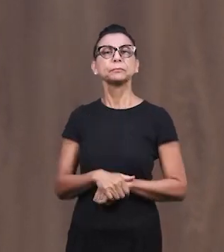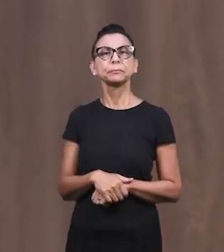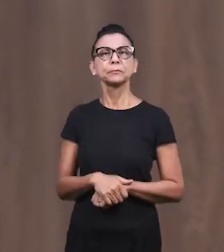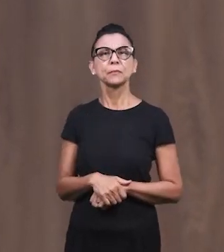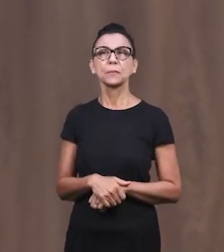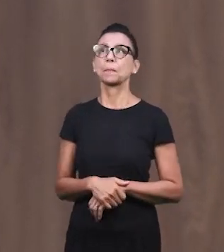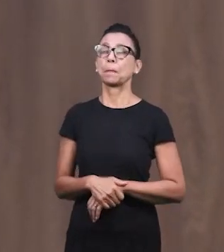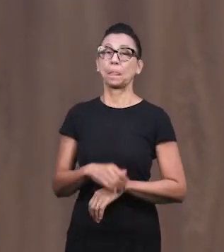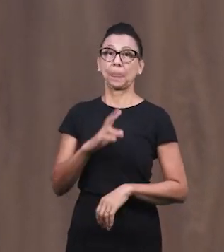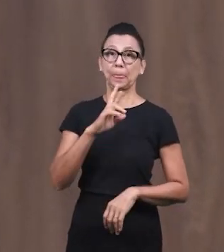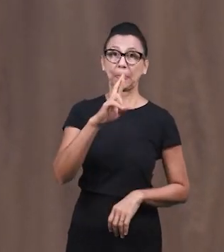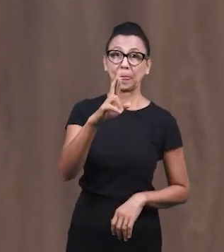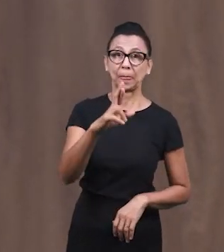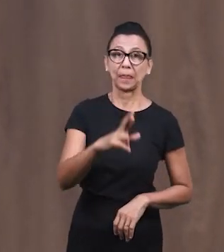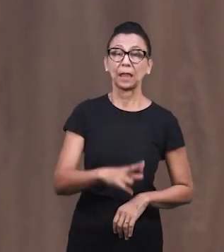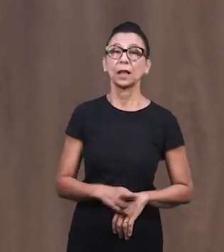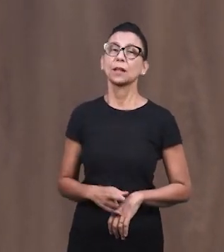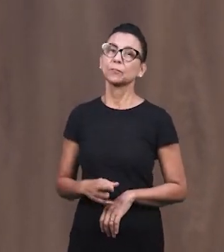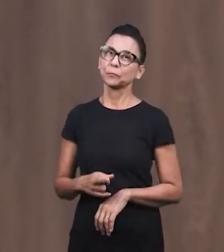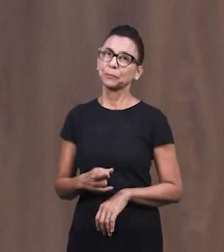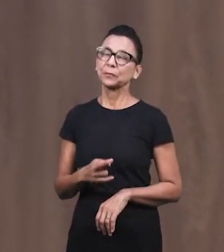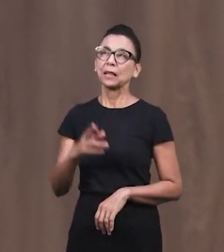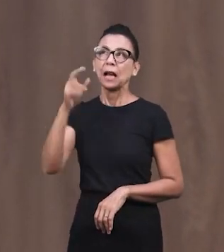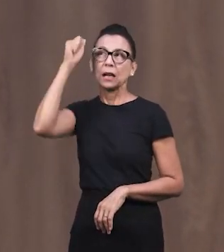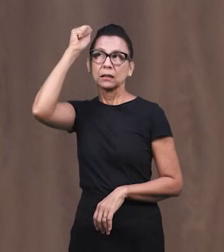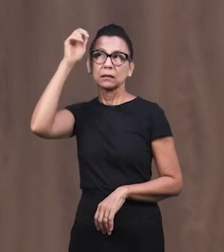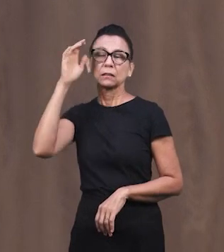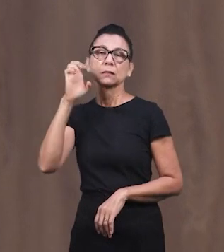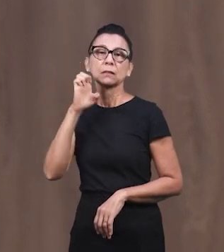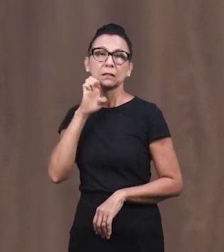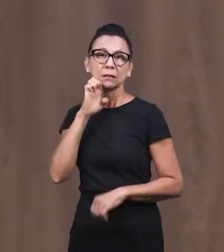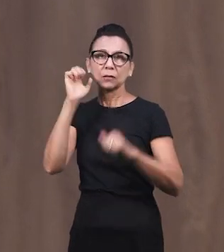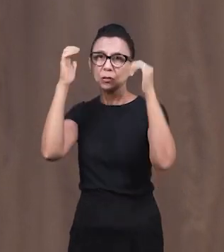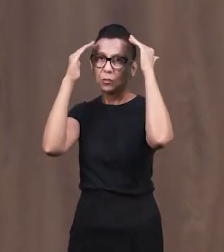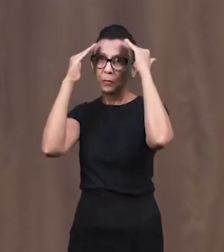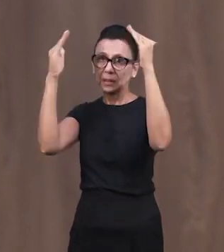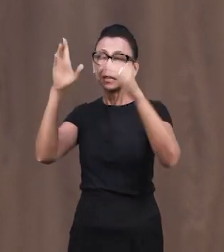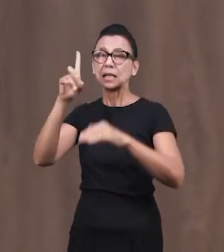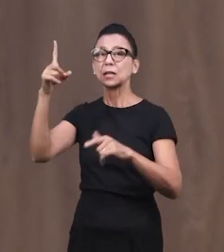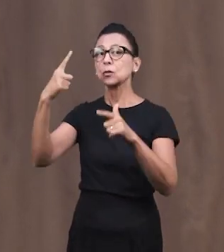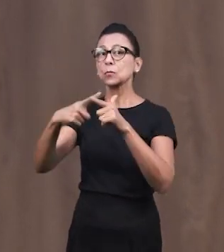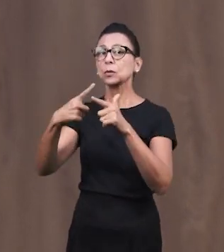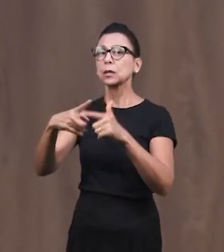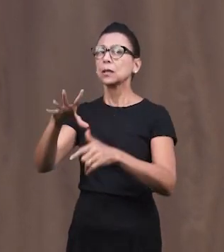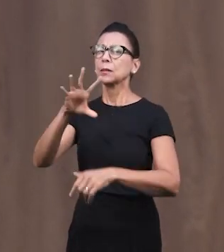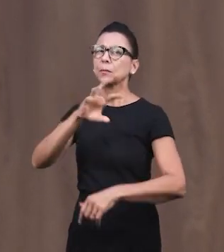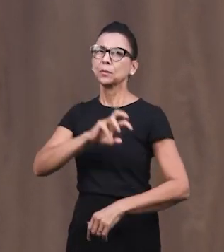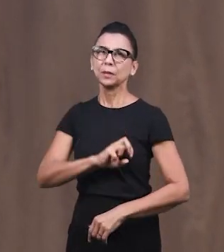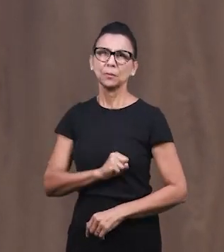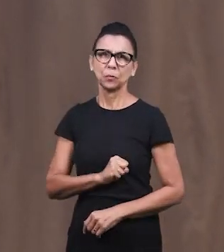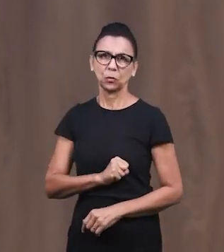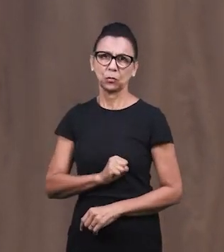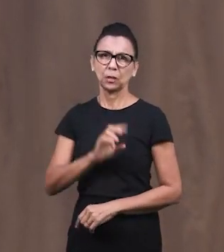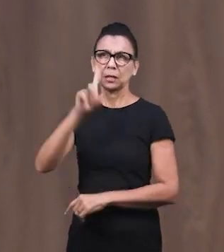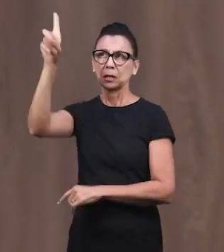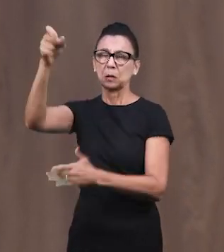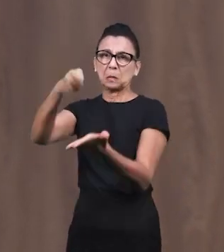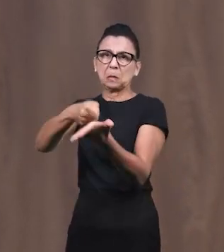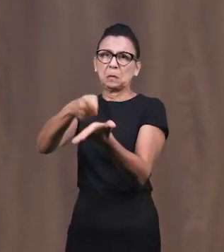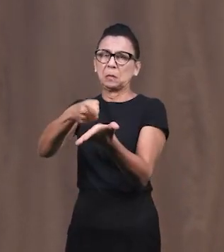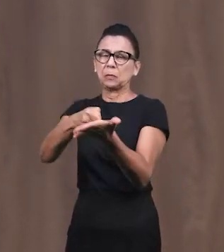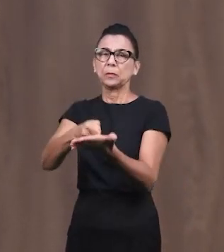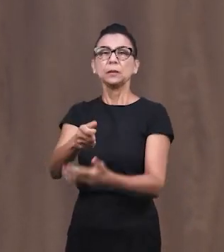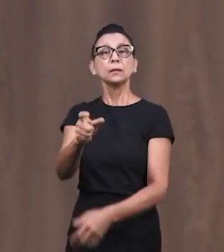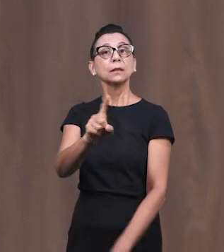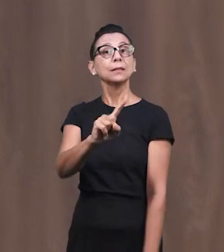il voulait qu'Adam et Ève obéissent à lui par amour et non par obligation.